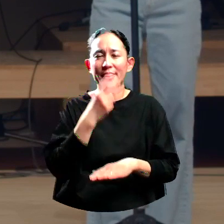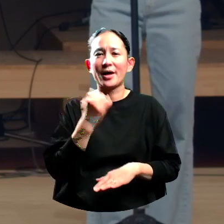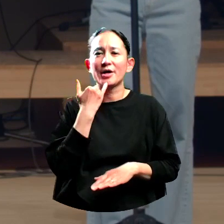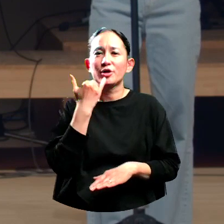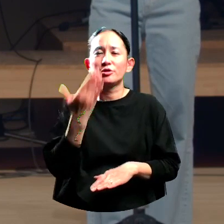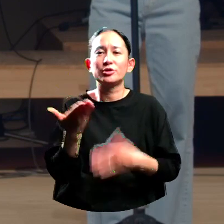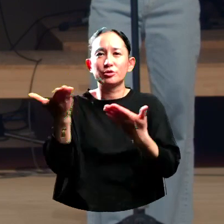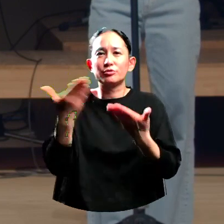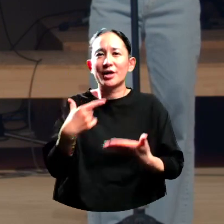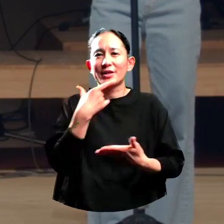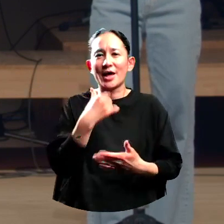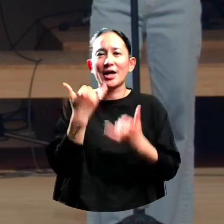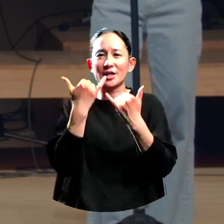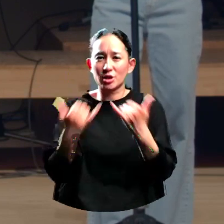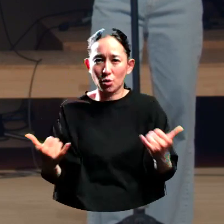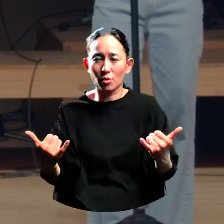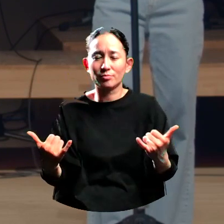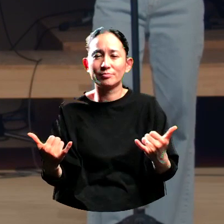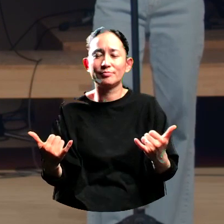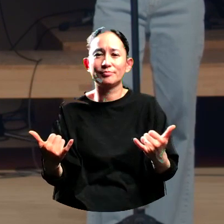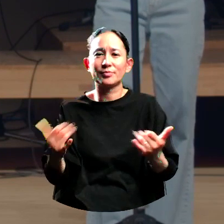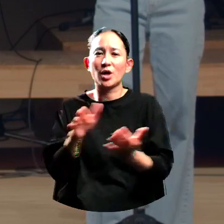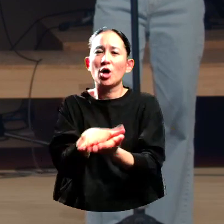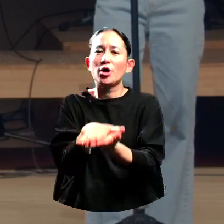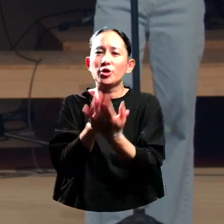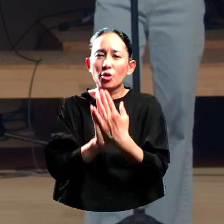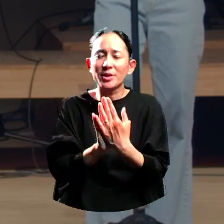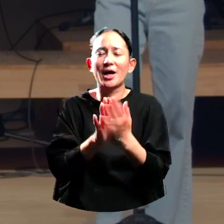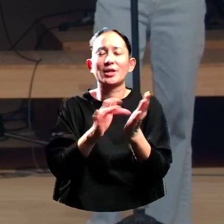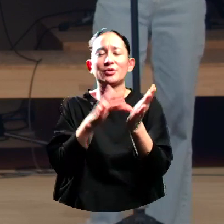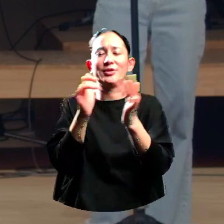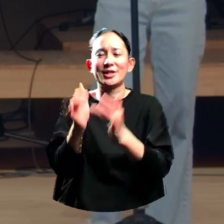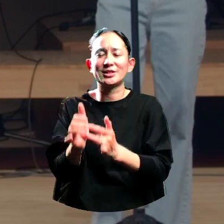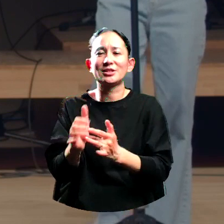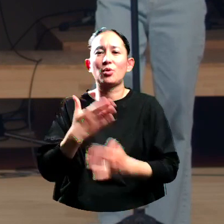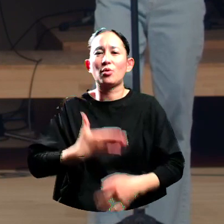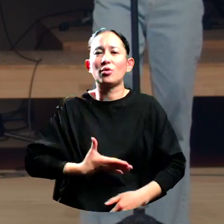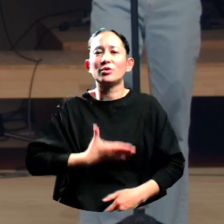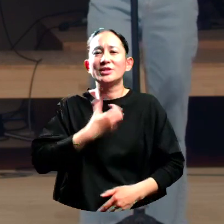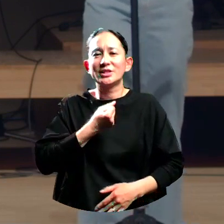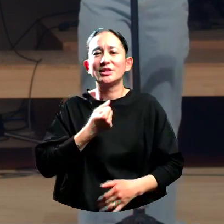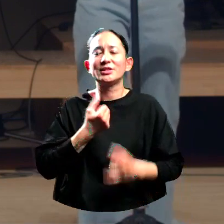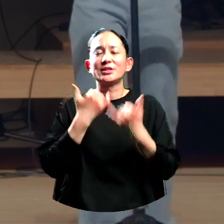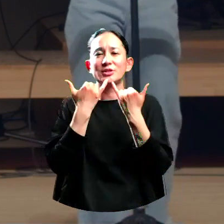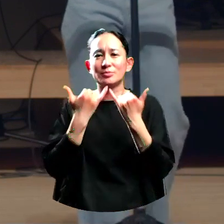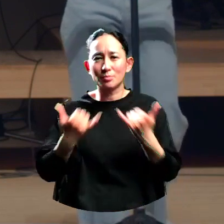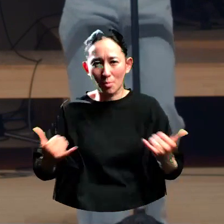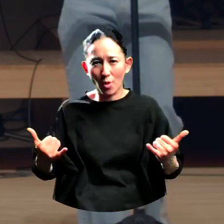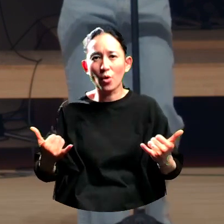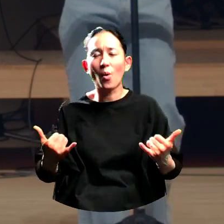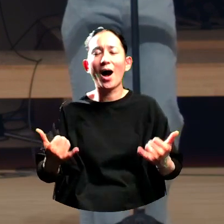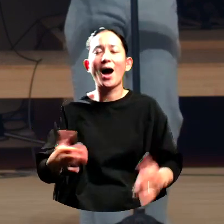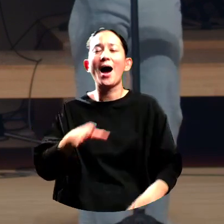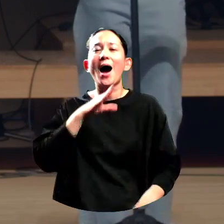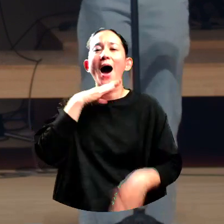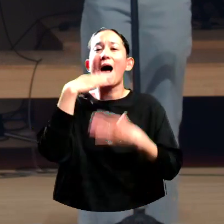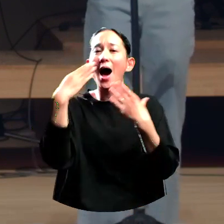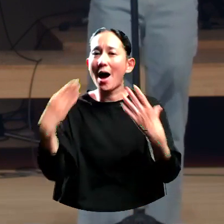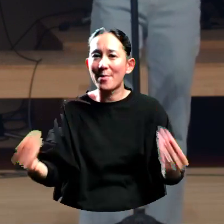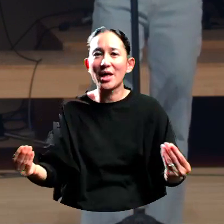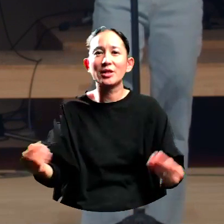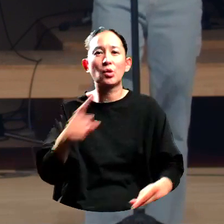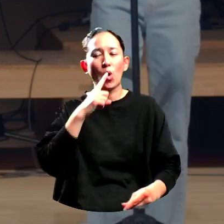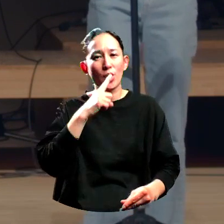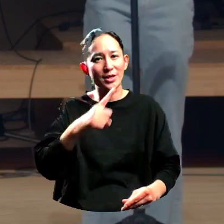活の力と命に満たされたいもの、よみがえりの主イエスを信じるものは、アーメンと。 If you would like